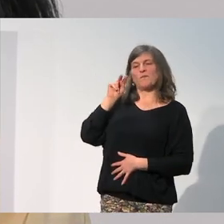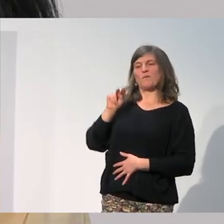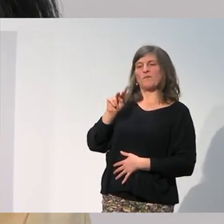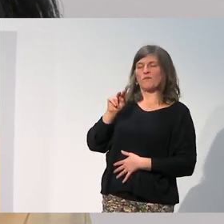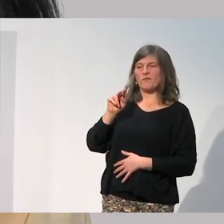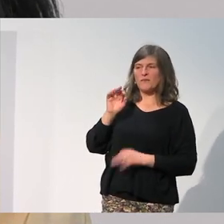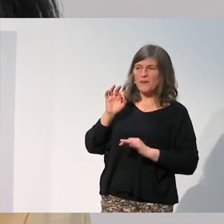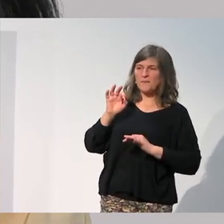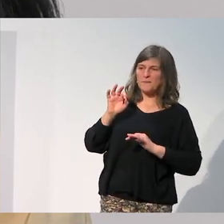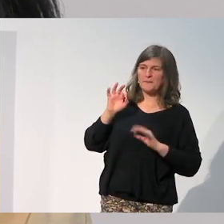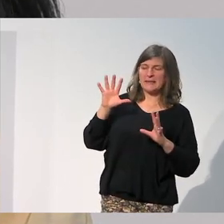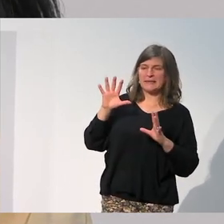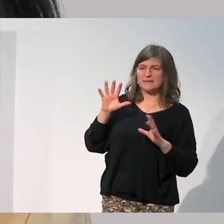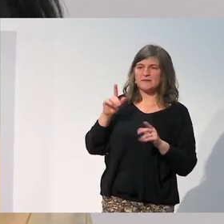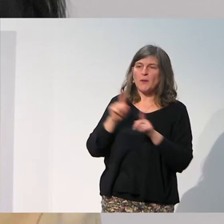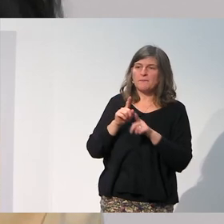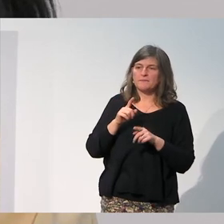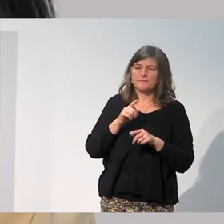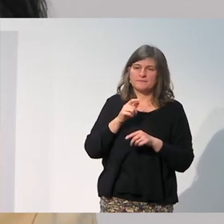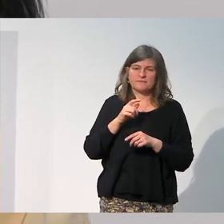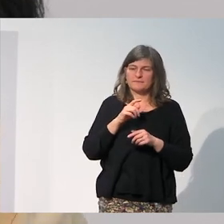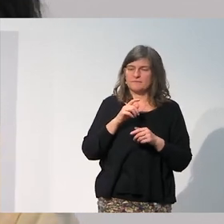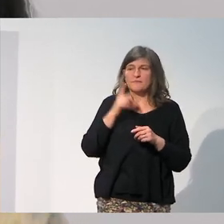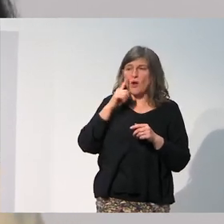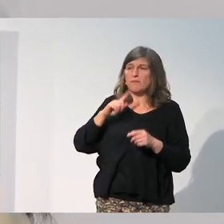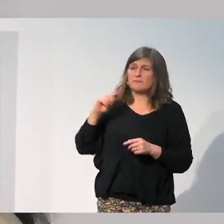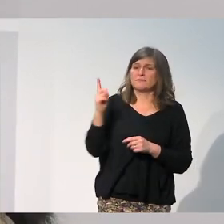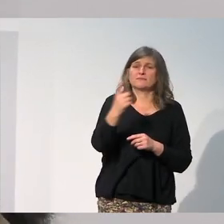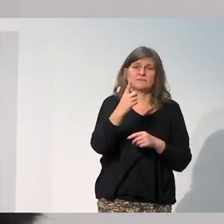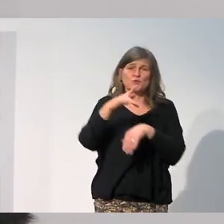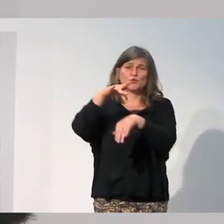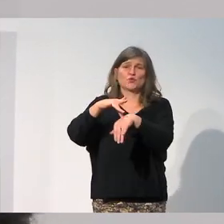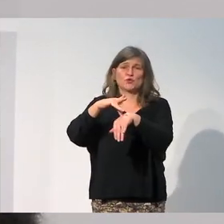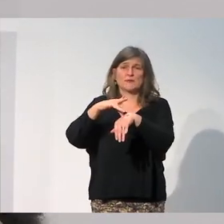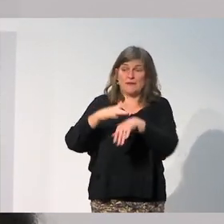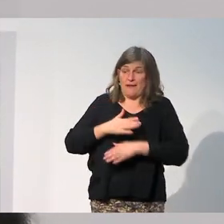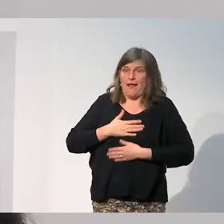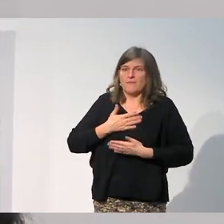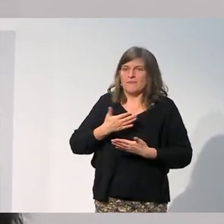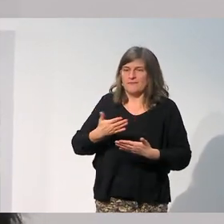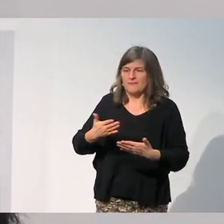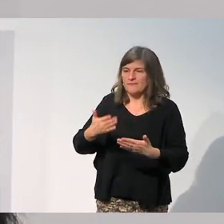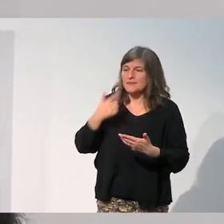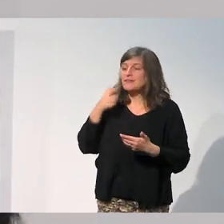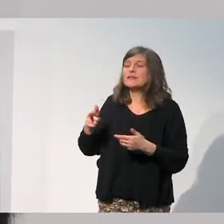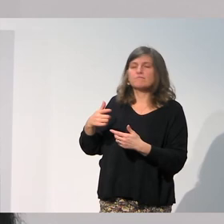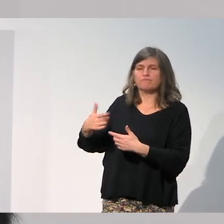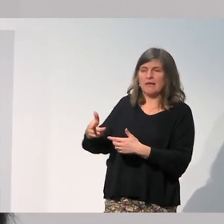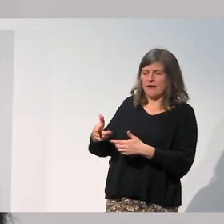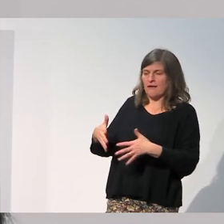de toute personne qui se met à aimer. Et en fait, de ce point de vue-là, le grand pingouin, parce que c'est un grand